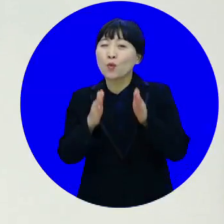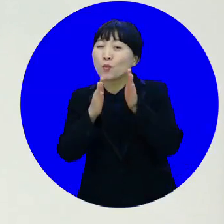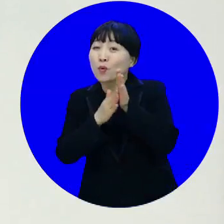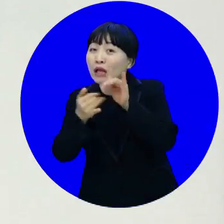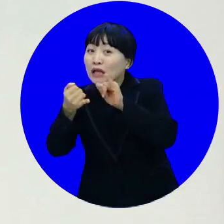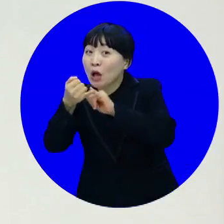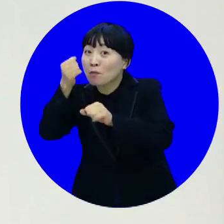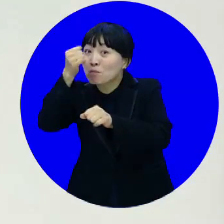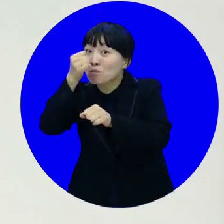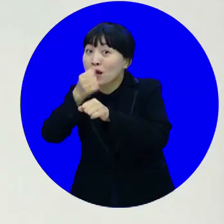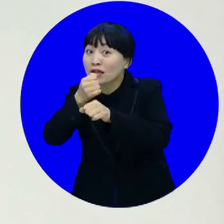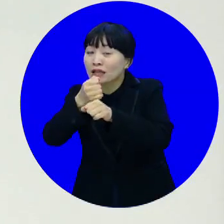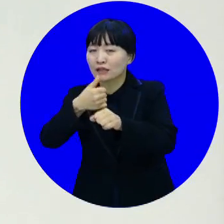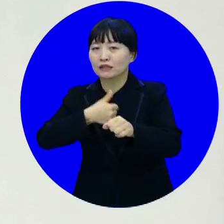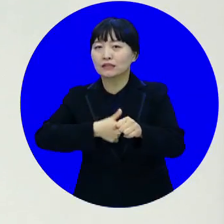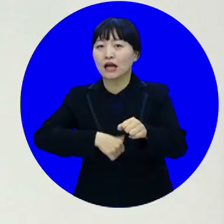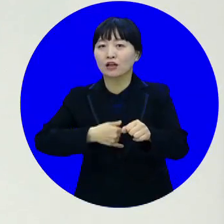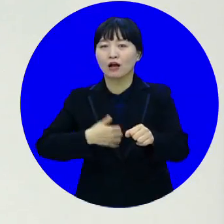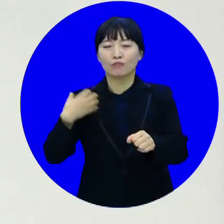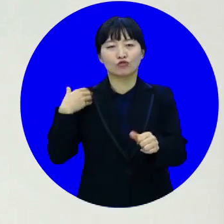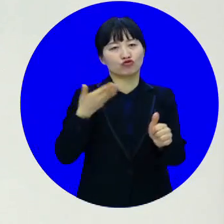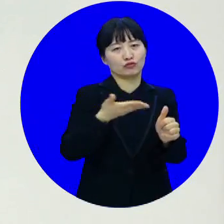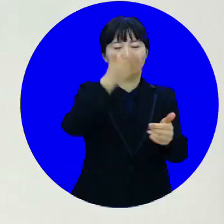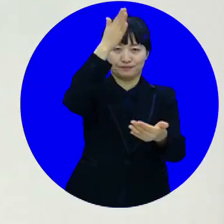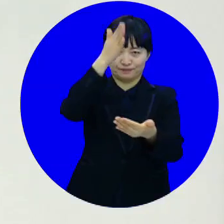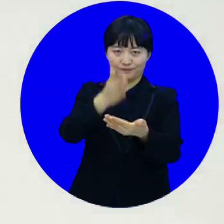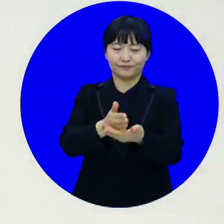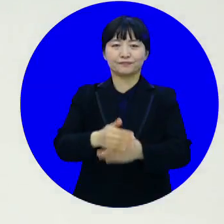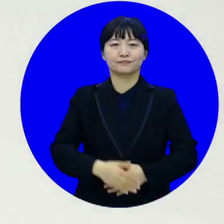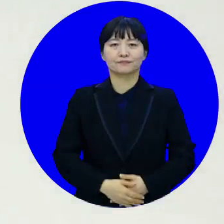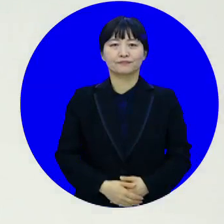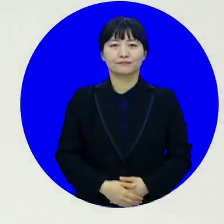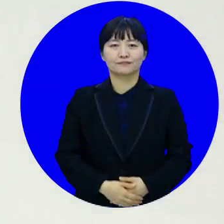은밀한 약속을 만들어 자녀에게 부담을 주지 않겠습니다.